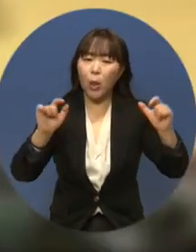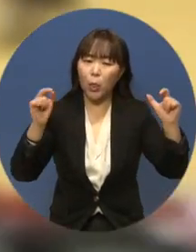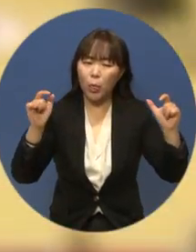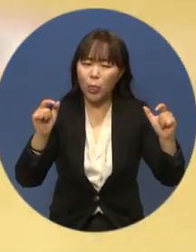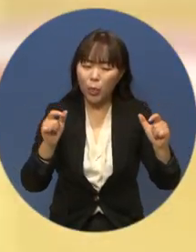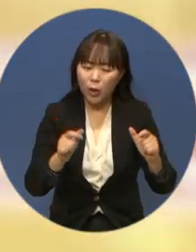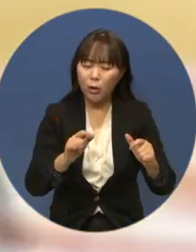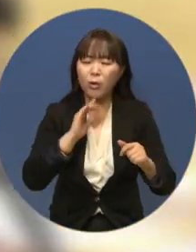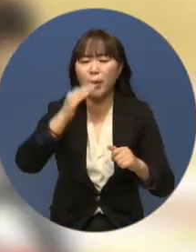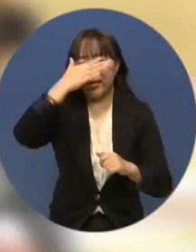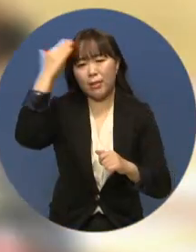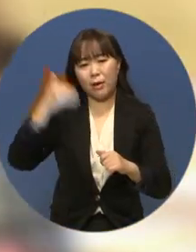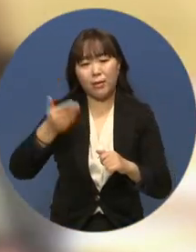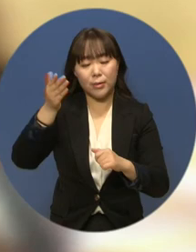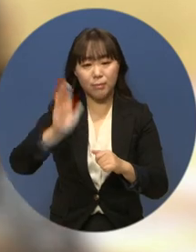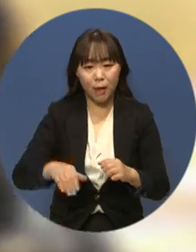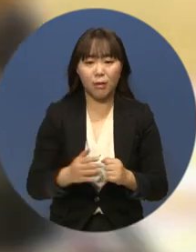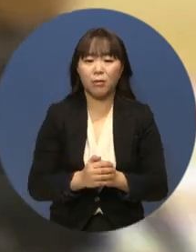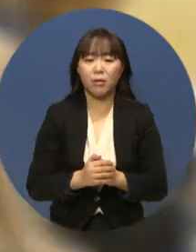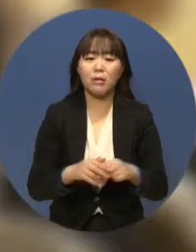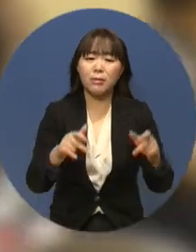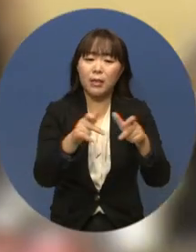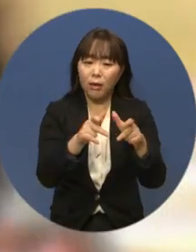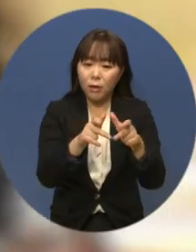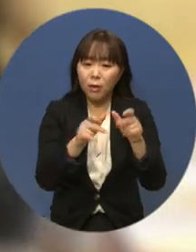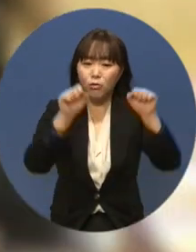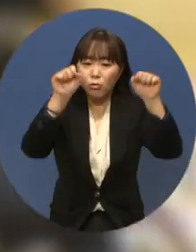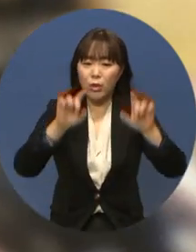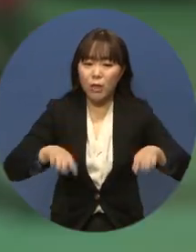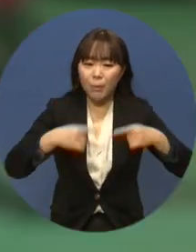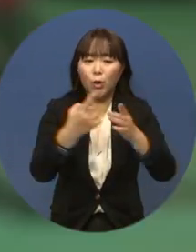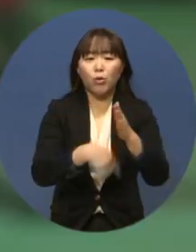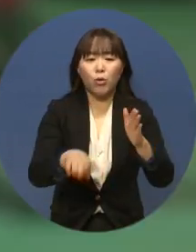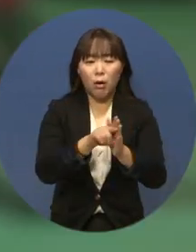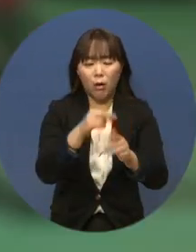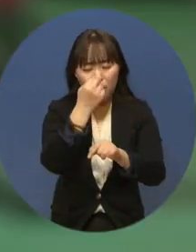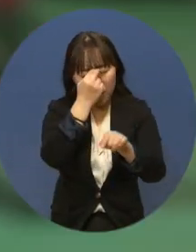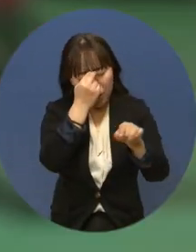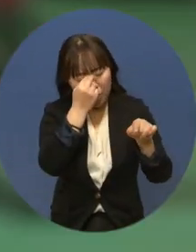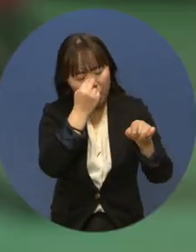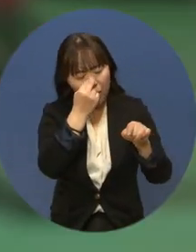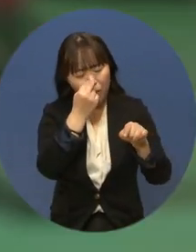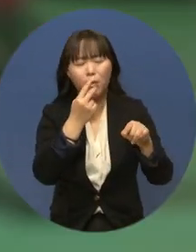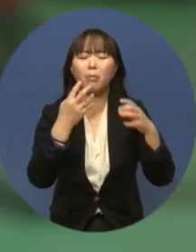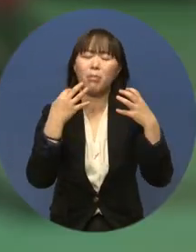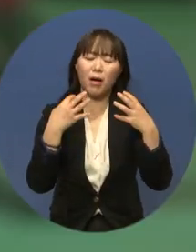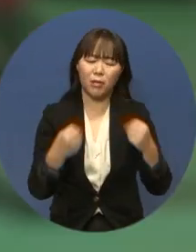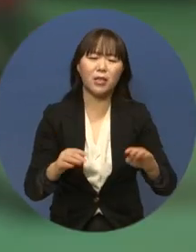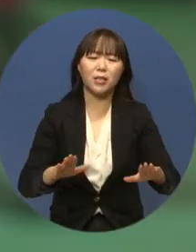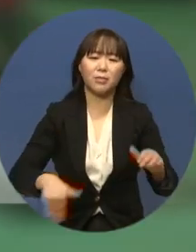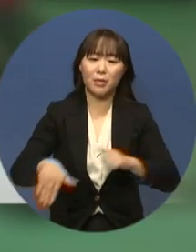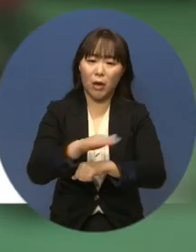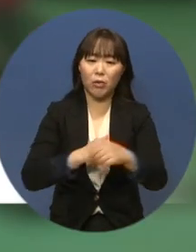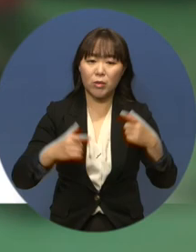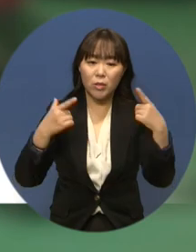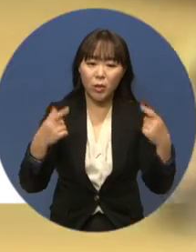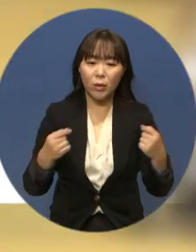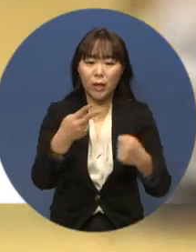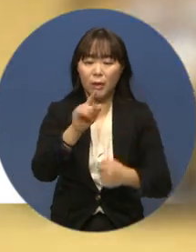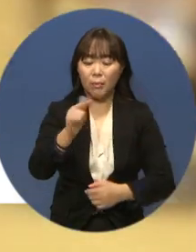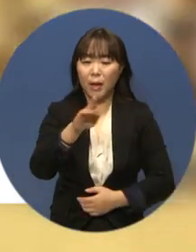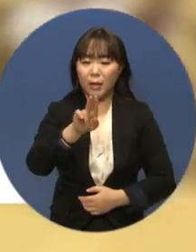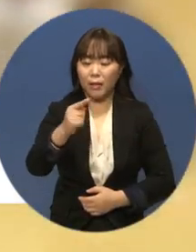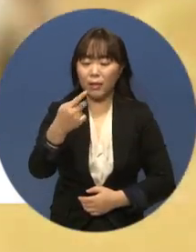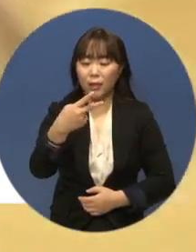감소한 것은 다행스럽다면서도 장애인들이 운동에 참여하기 위한 장벽이 여전히 높은 것이 현실인 만큼